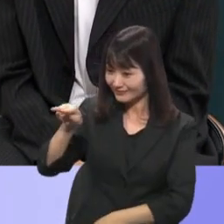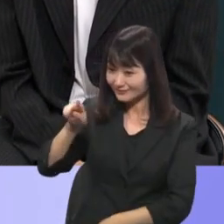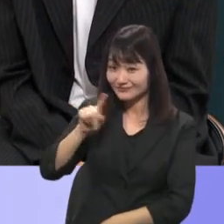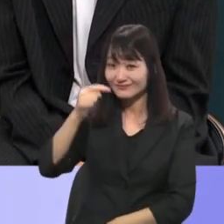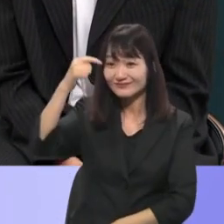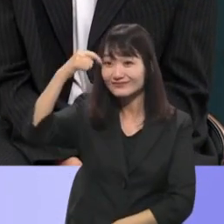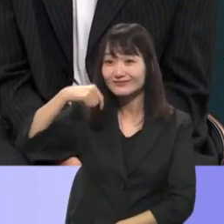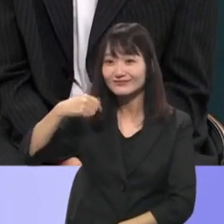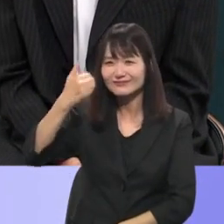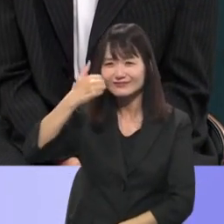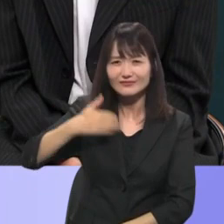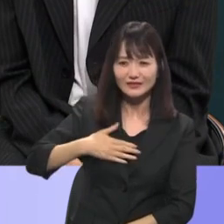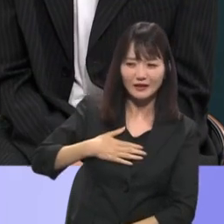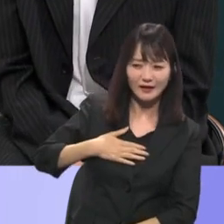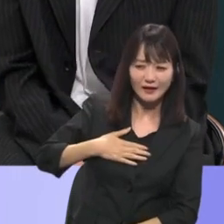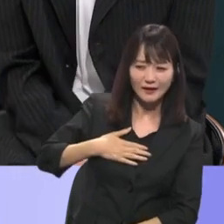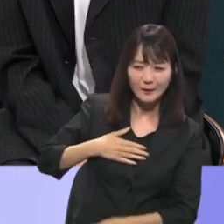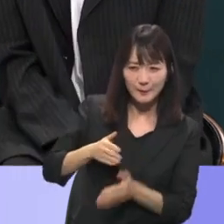그